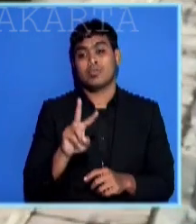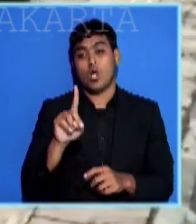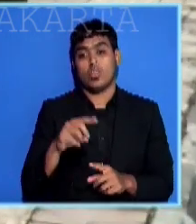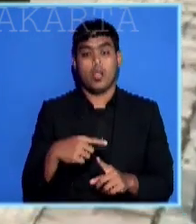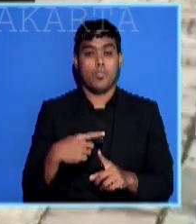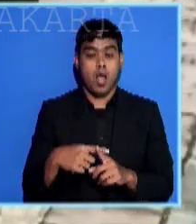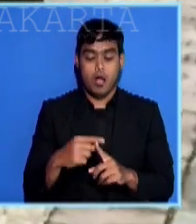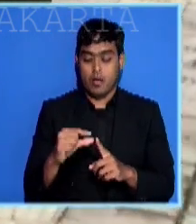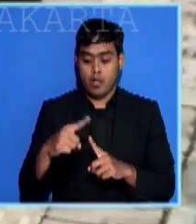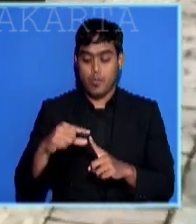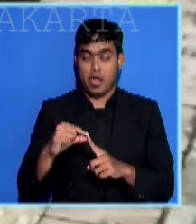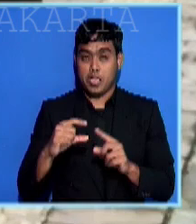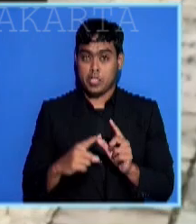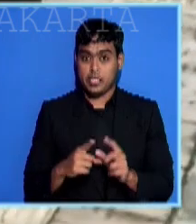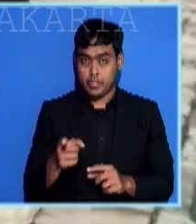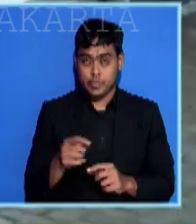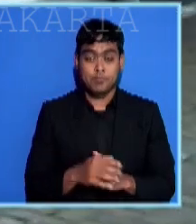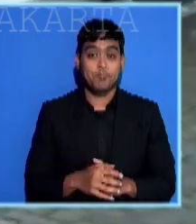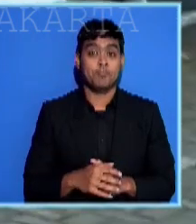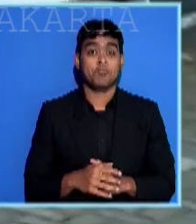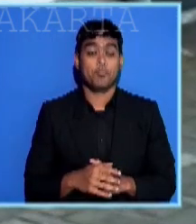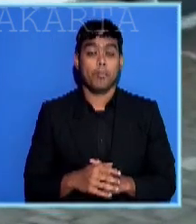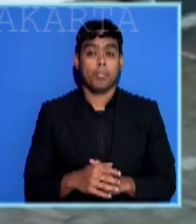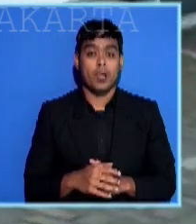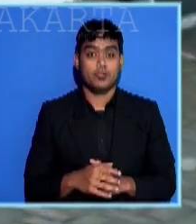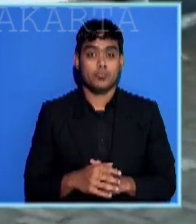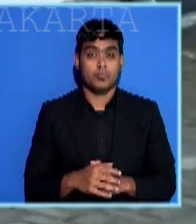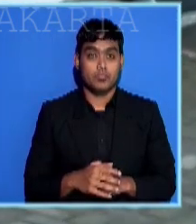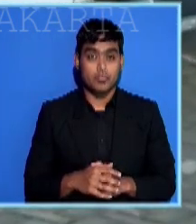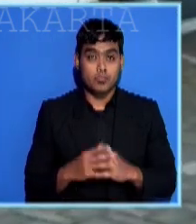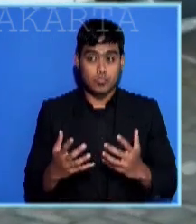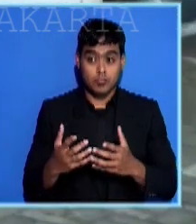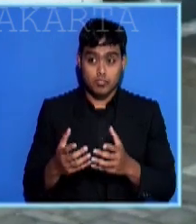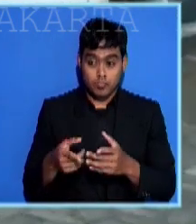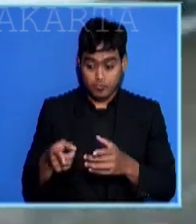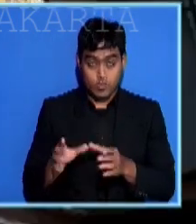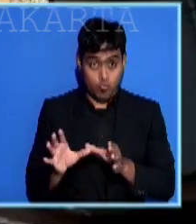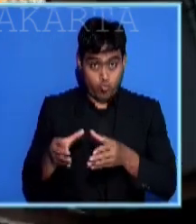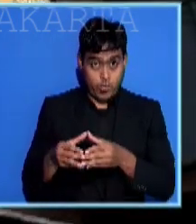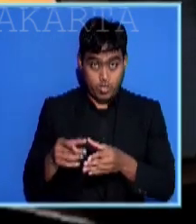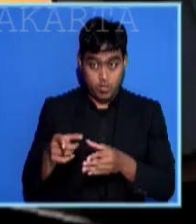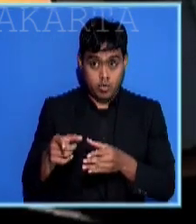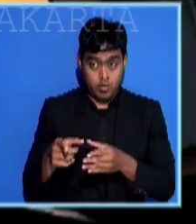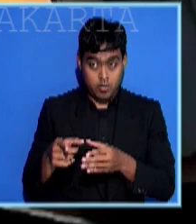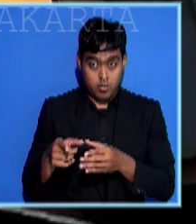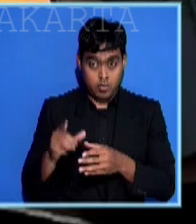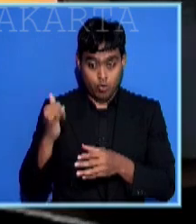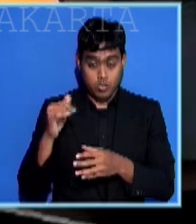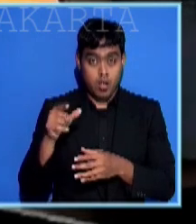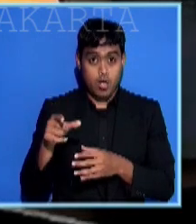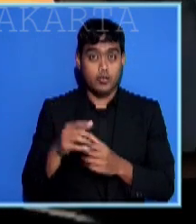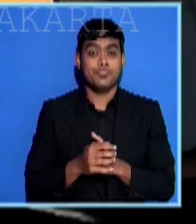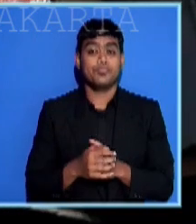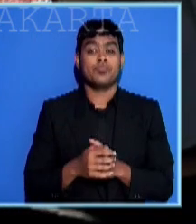TPS komisioner Bawaslu DIY divisi pencegahan partisipasi masyarakat dan humas Umi iliani mengatakan jumlah TPS yang